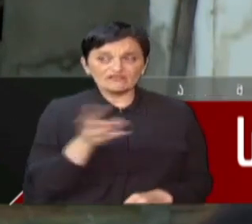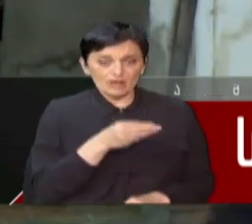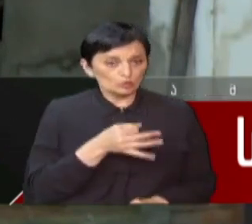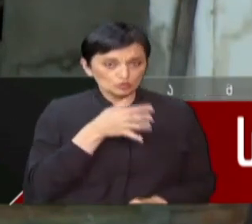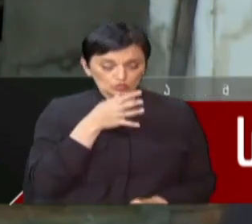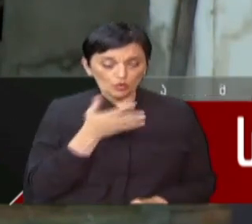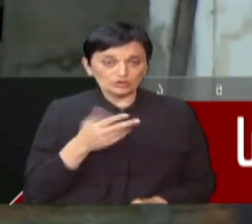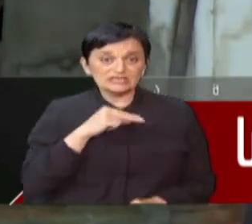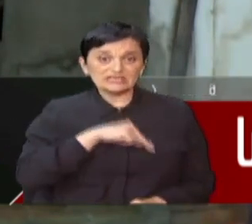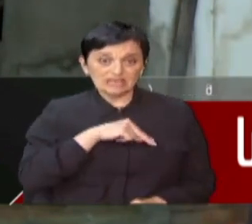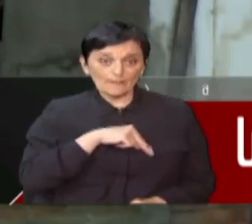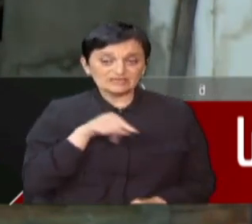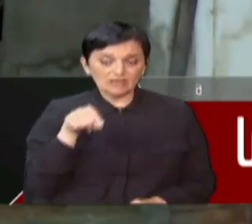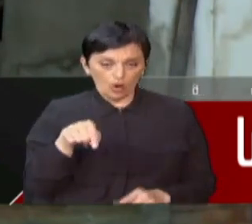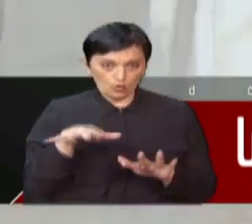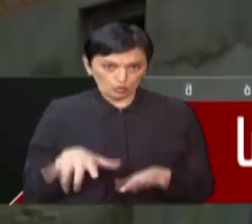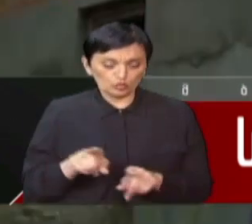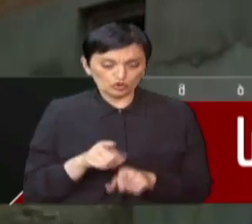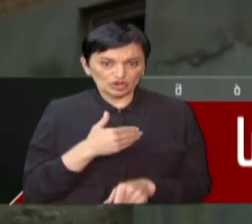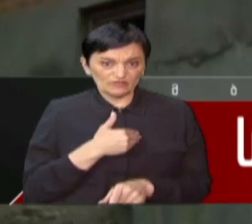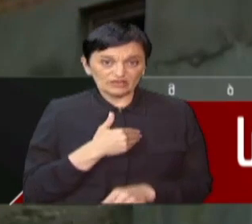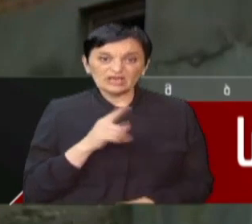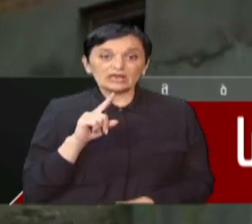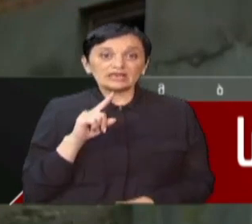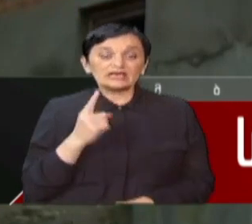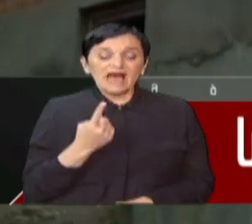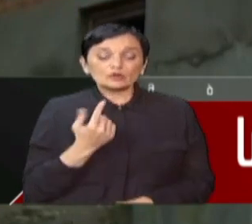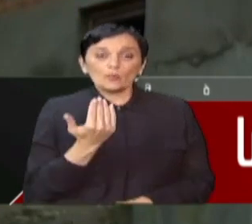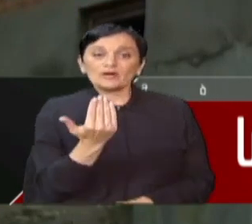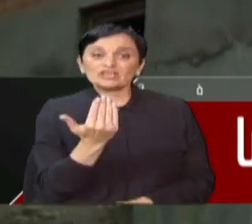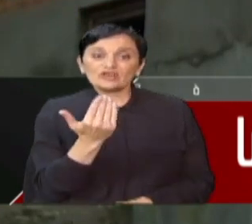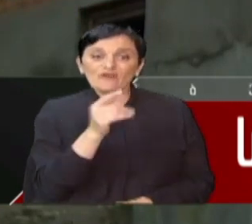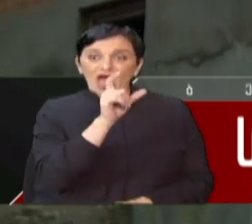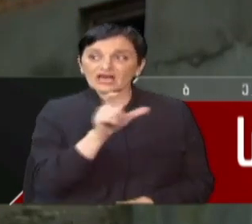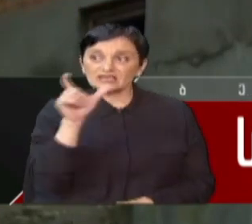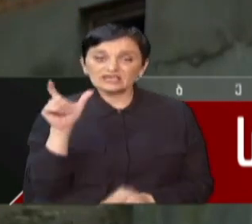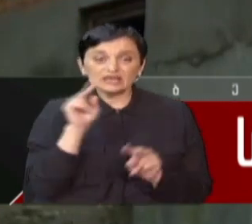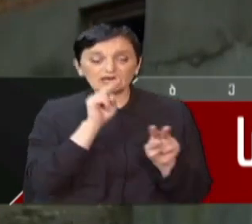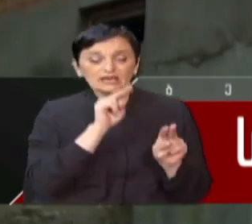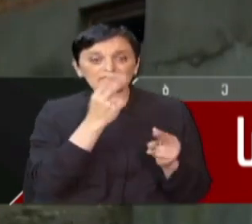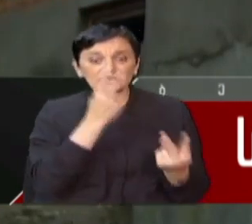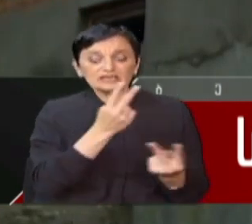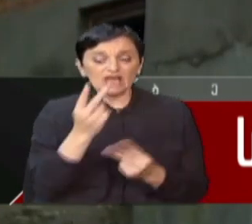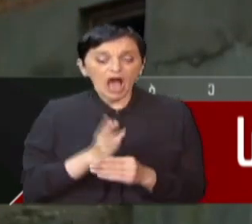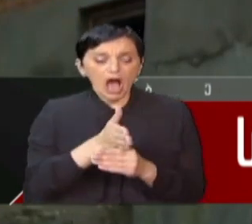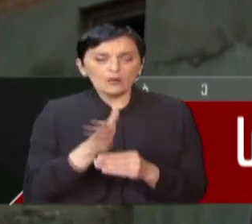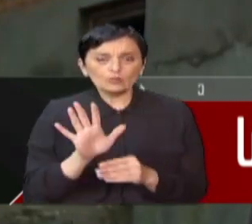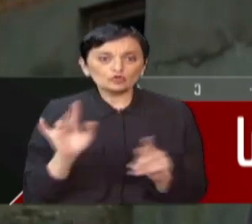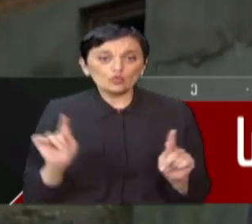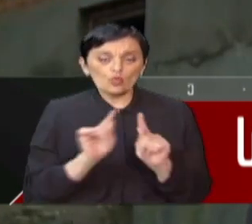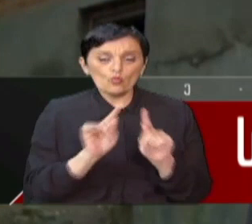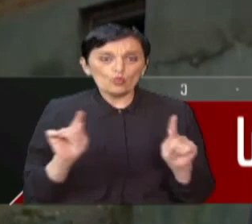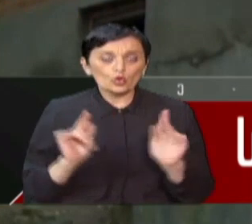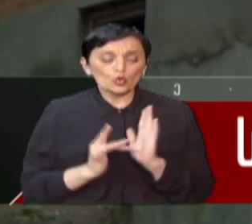და სამსახურშიც გვინდა რომ გქონდეს. რატომ არ მოდის თქვენთან დამთვალიერებელი და რატომ არ ზის